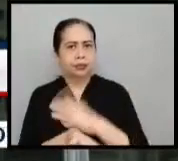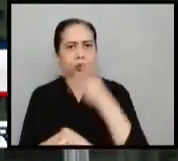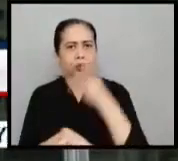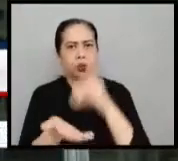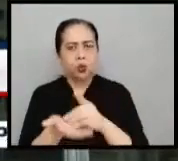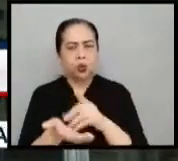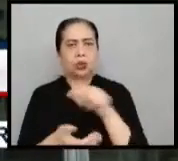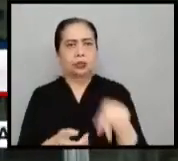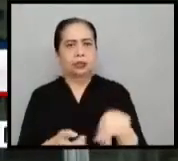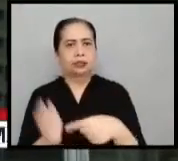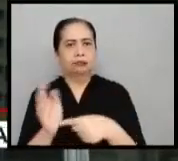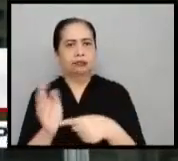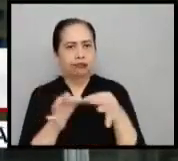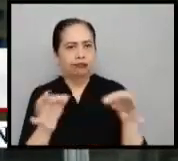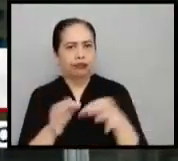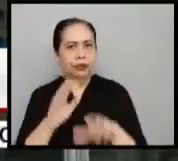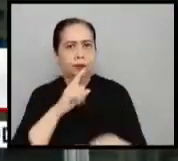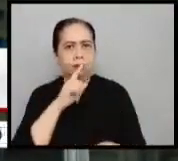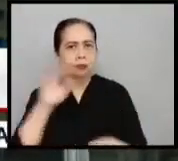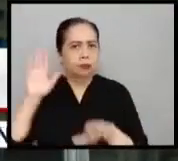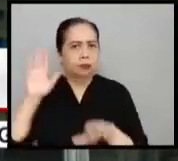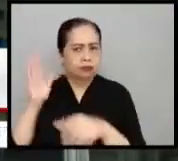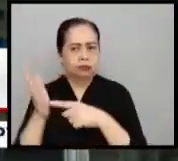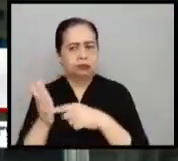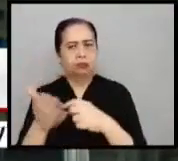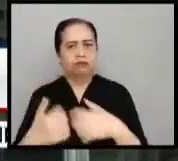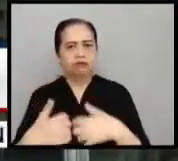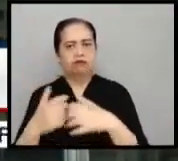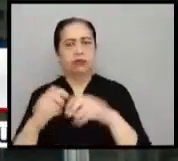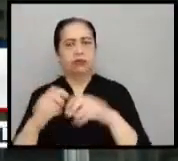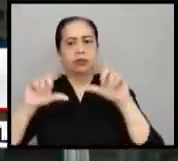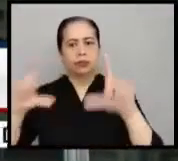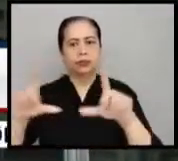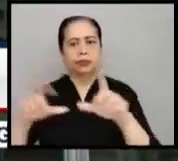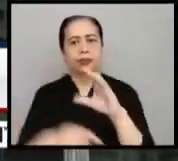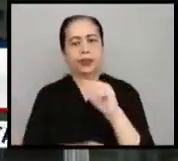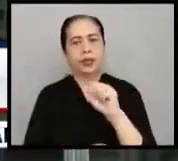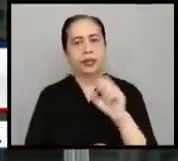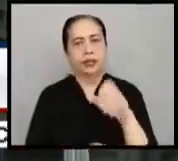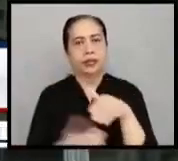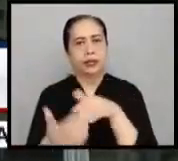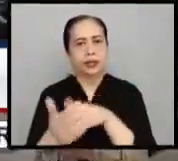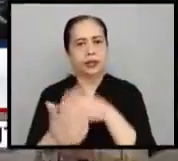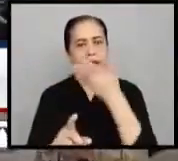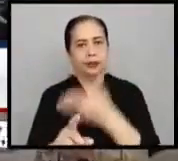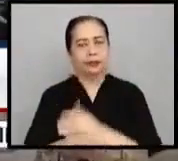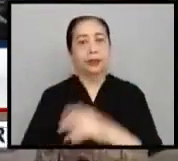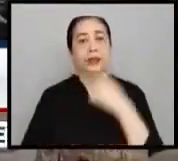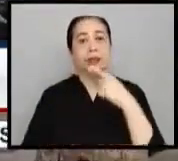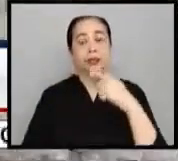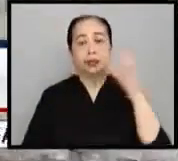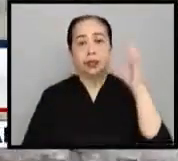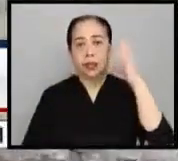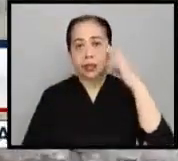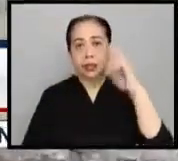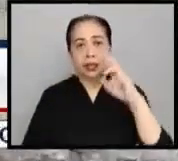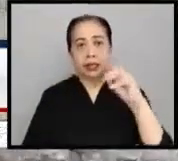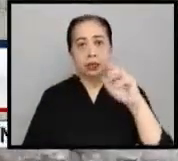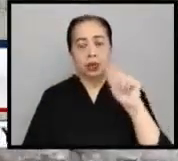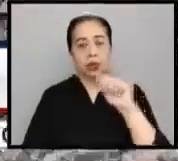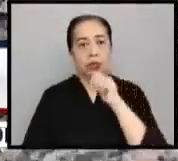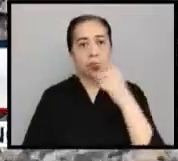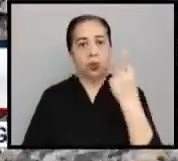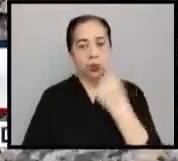statements that will help us build up the case against it. Ayon kay Remulla, hindi lang isa kundi